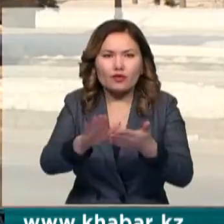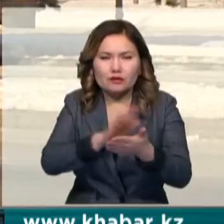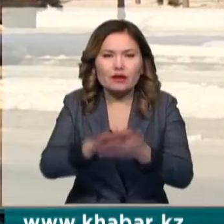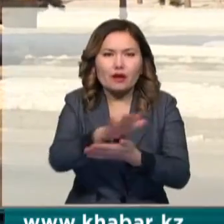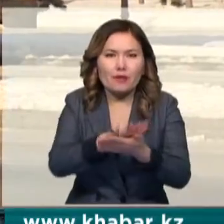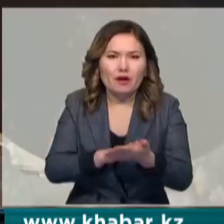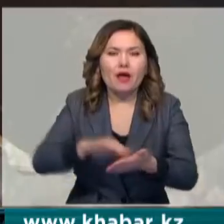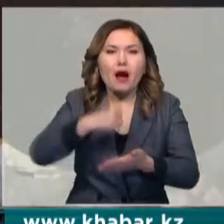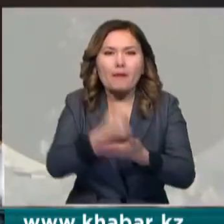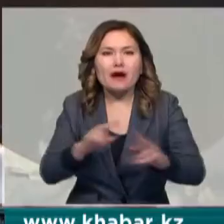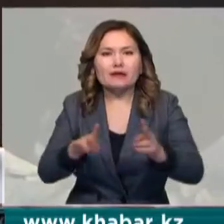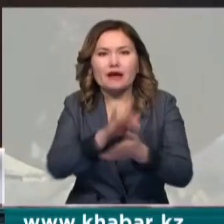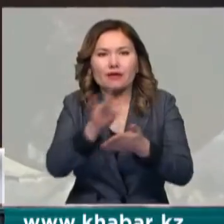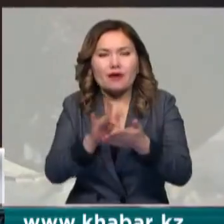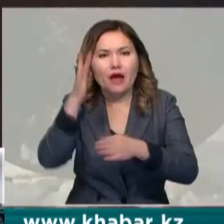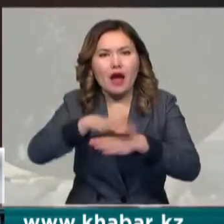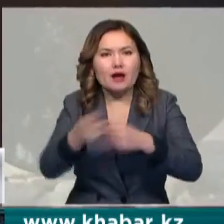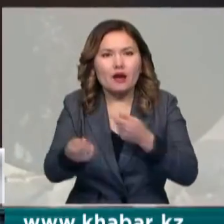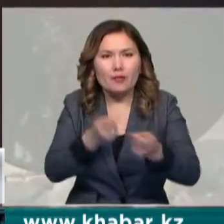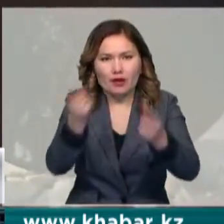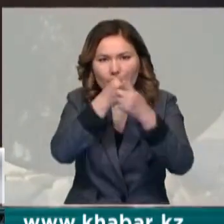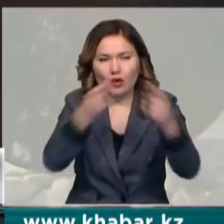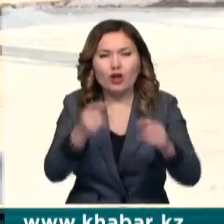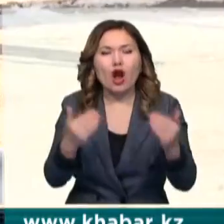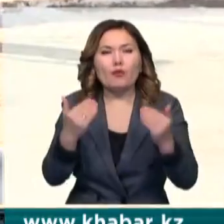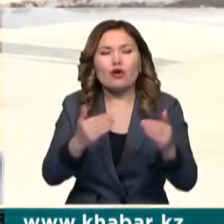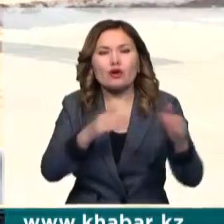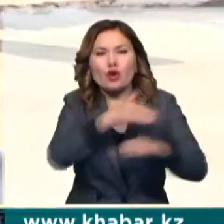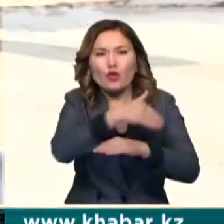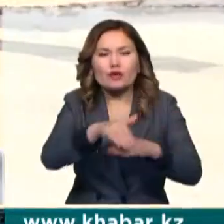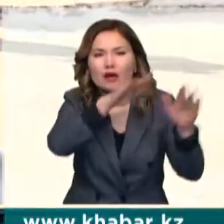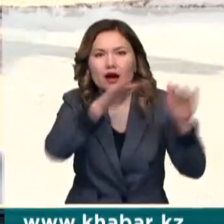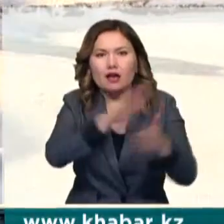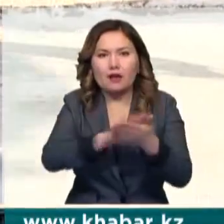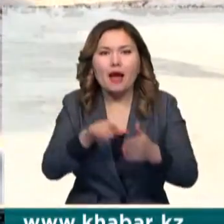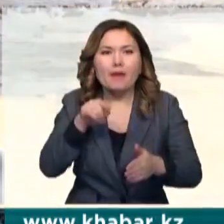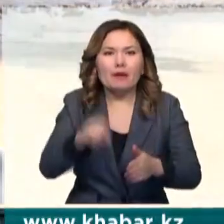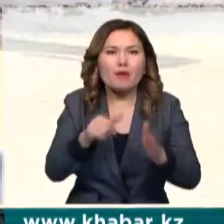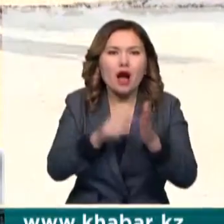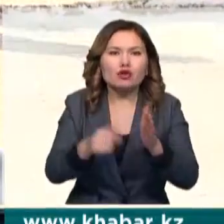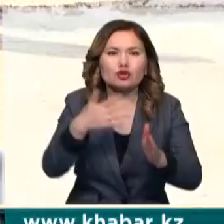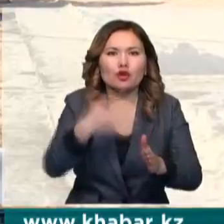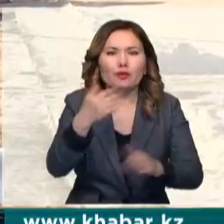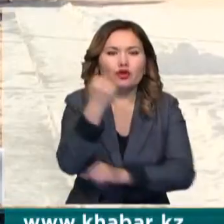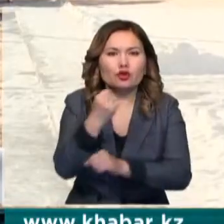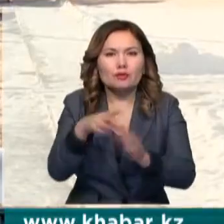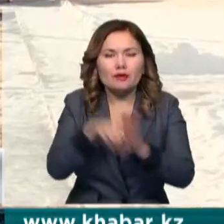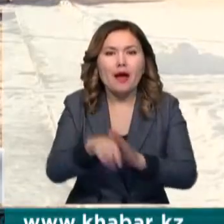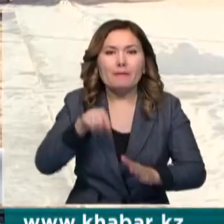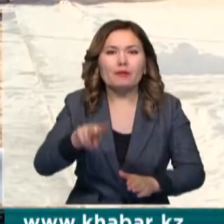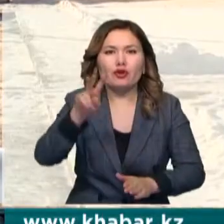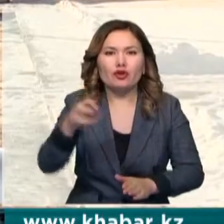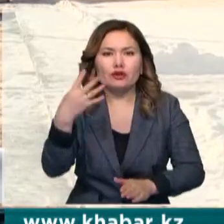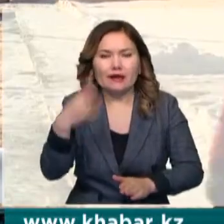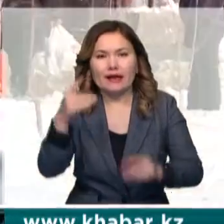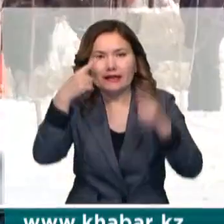жатыр. Бас шаһар әкімдігінің хабарлауынша, бүгін көшедегі қарды тазалауға 1655 жұмысшы мен 1240